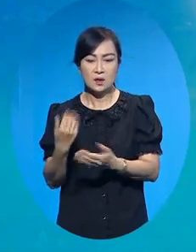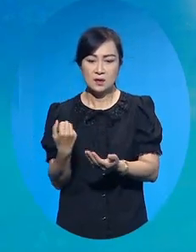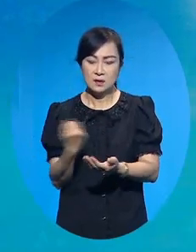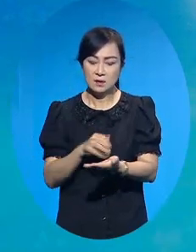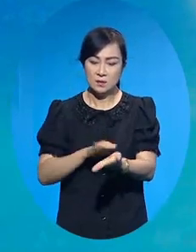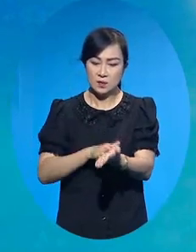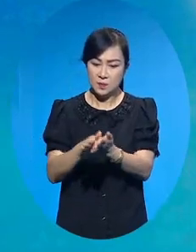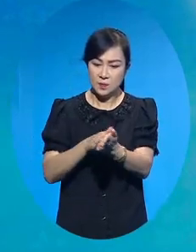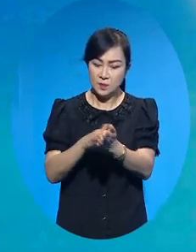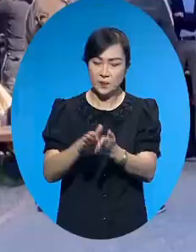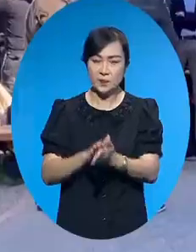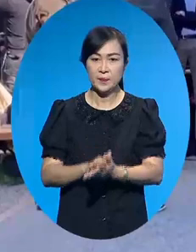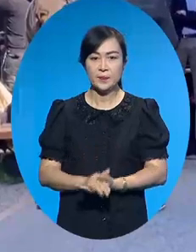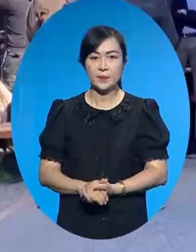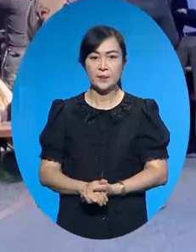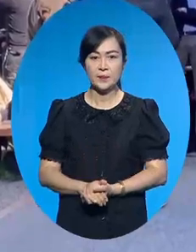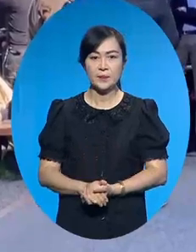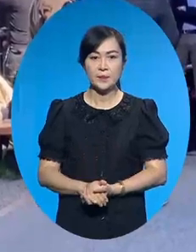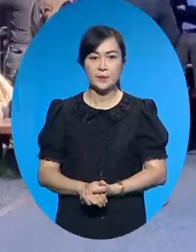trì.